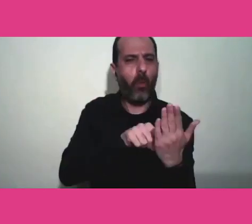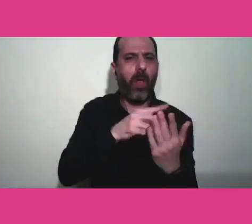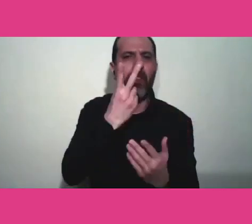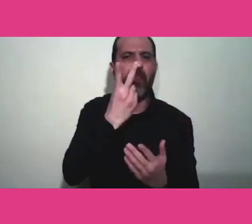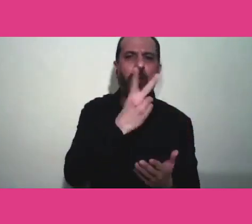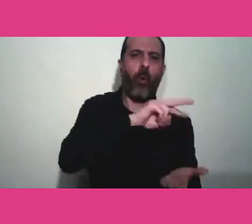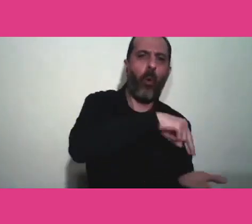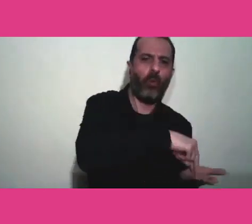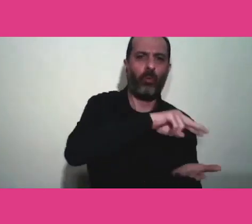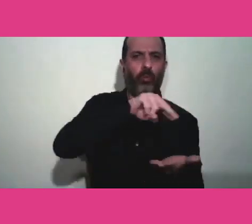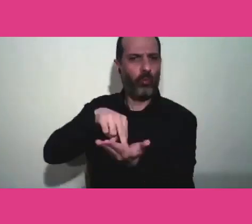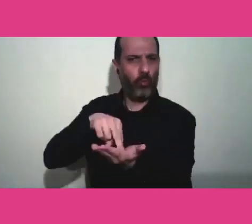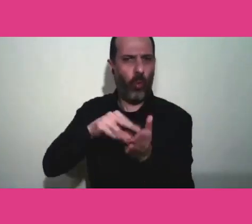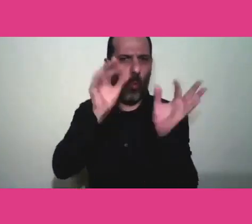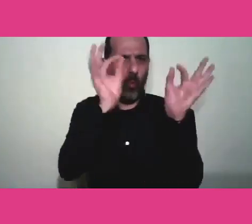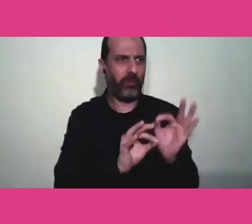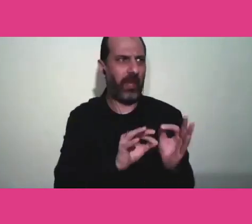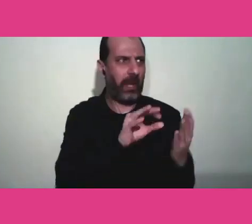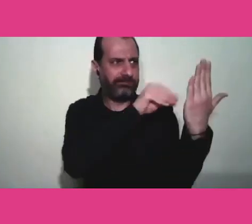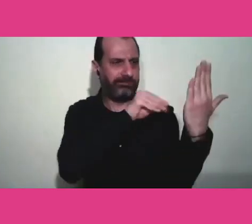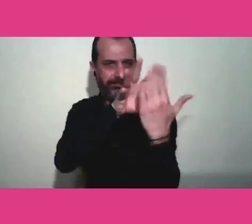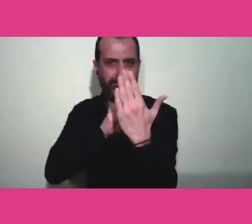model είναι το σωστό.